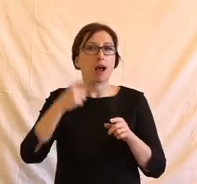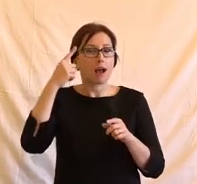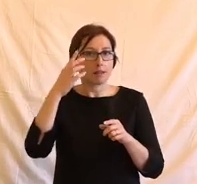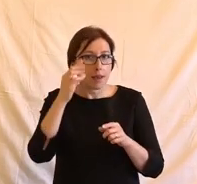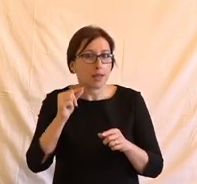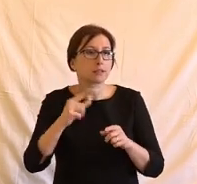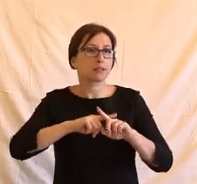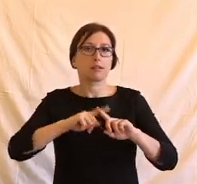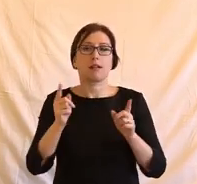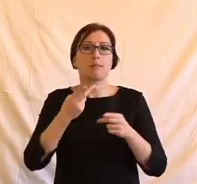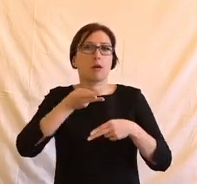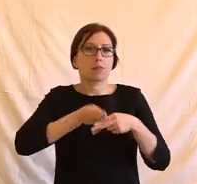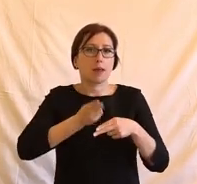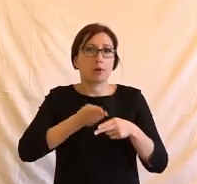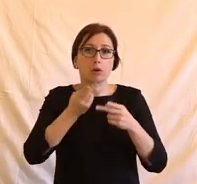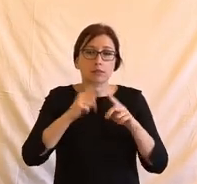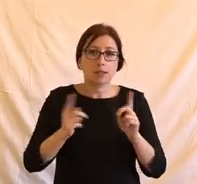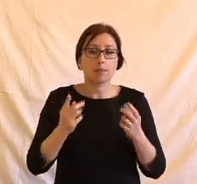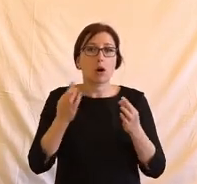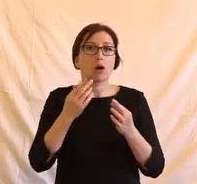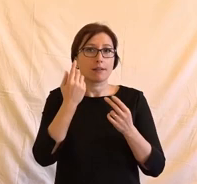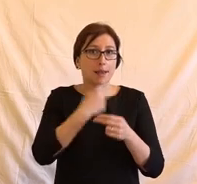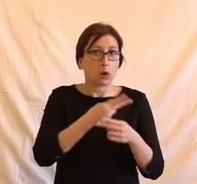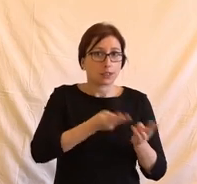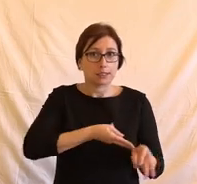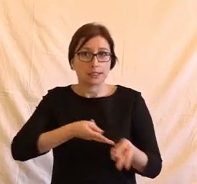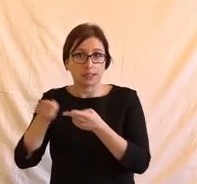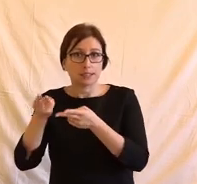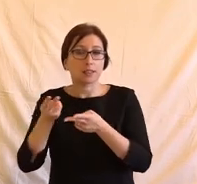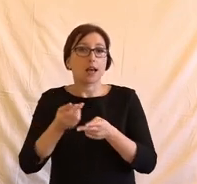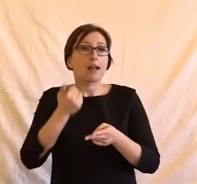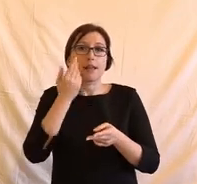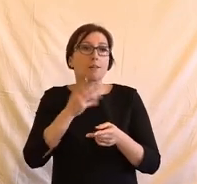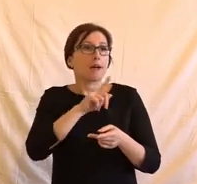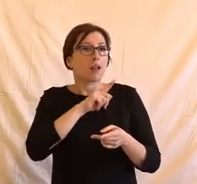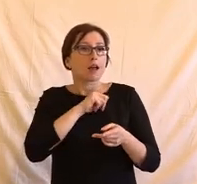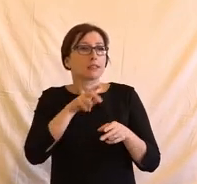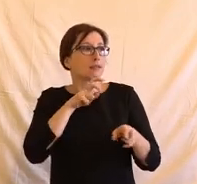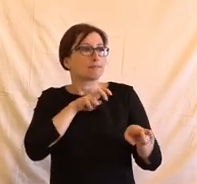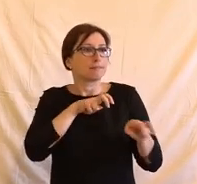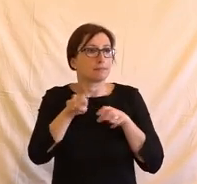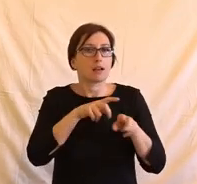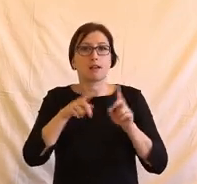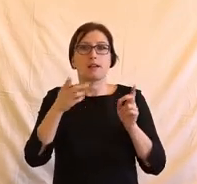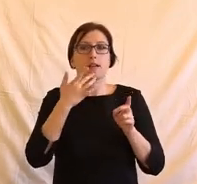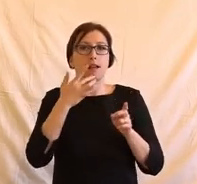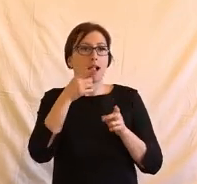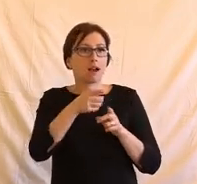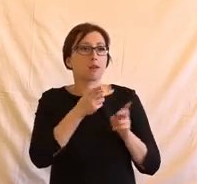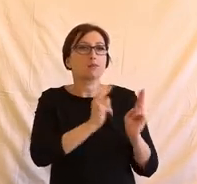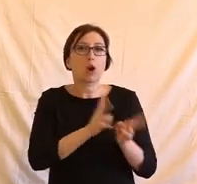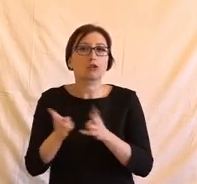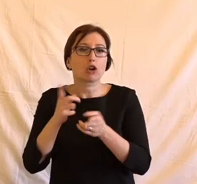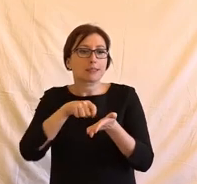demencí, nebo třeba někdo, kdo je byť dočasně hospitalizován, jednoduše nemají se jak dostat k